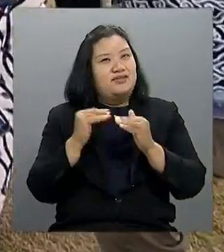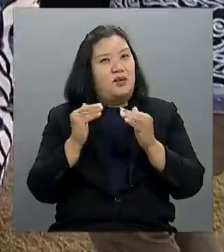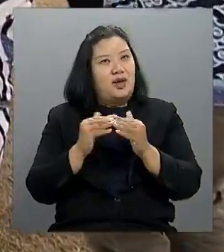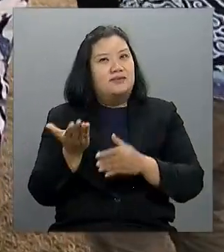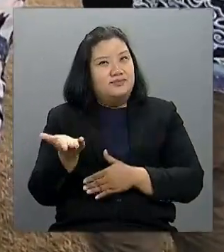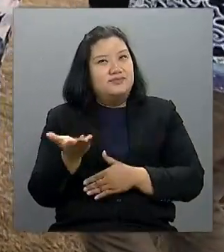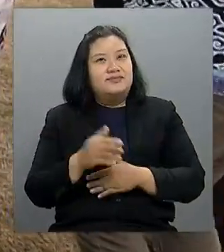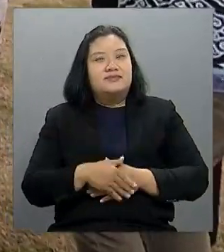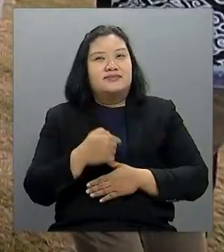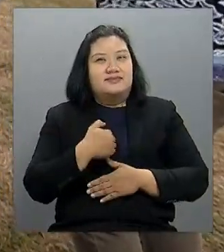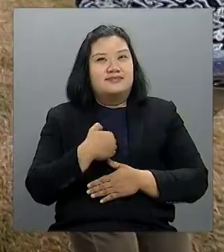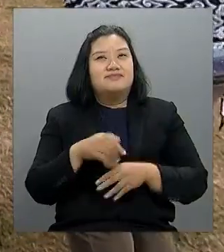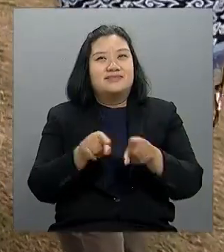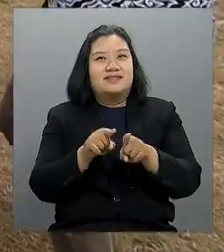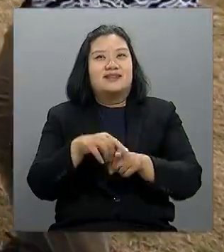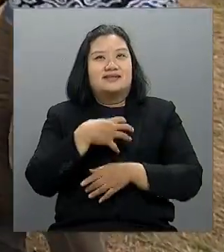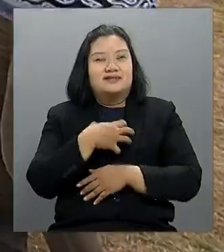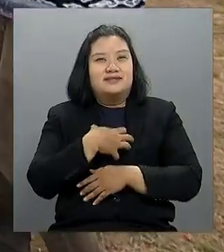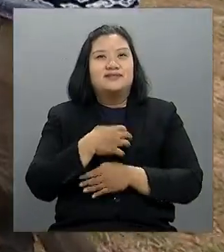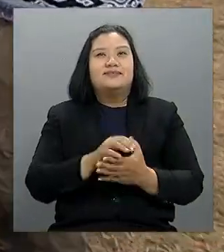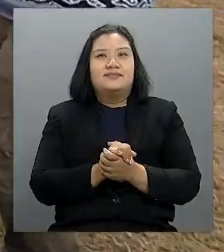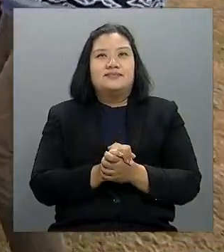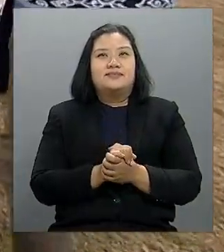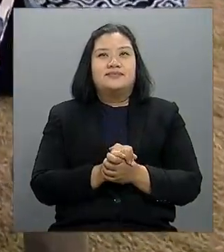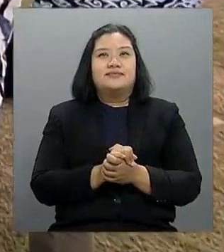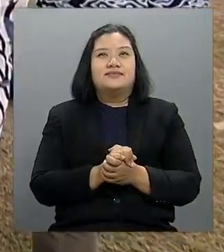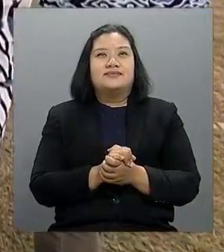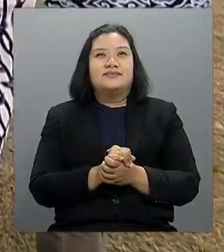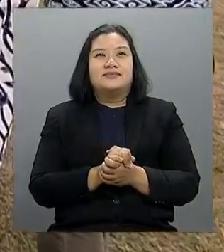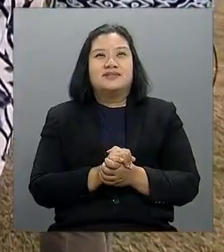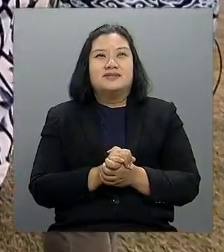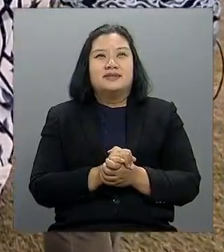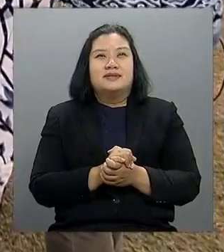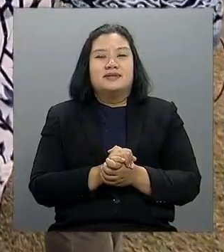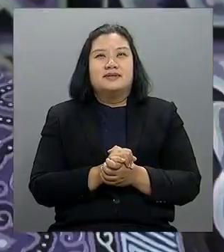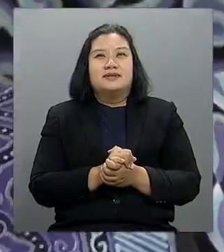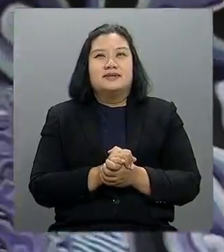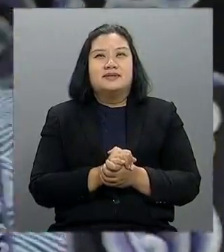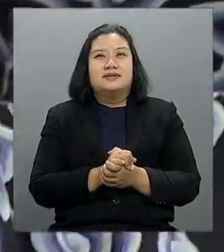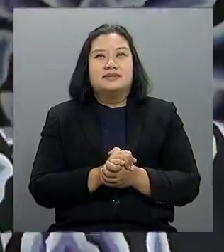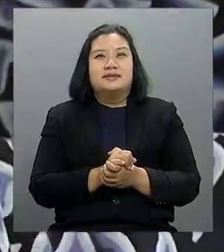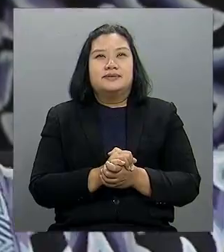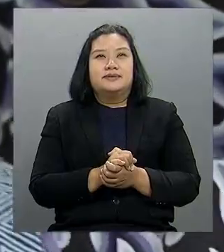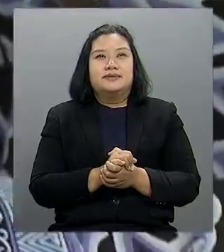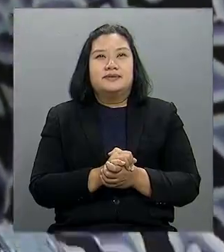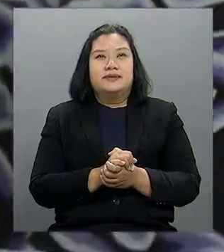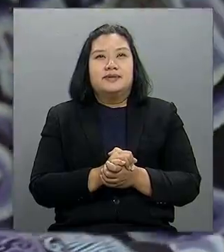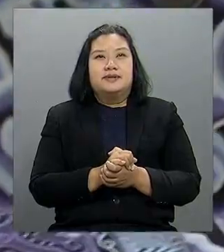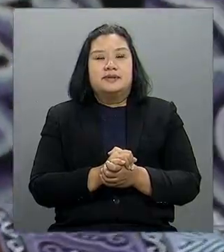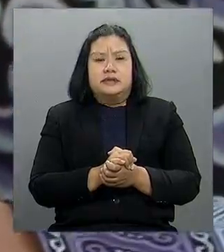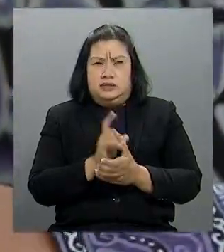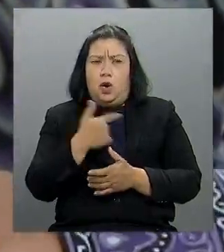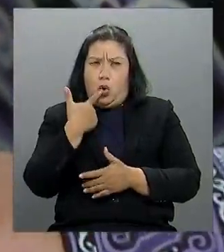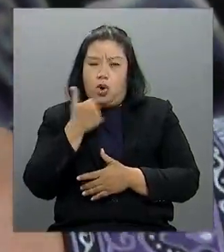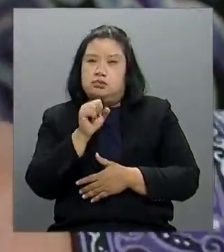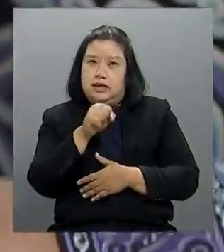บ้างขออนุญาตนะครับท่านนายกครับ นี่เลยค่ะนายกค่ะ นี ่สุดยอดหรือเปล่าคะ เมนูนี้จริงๆนะอร่อยอยู่แล้วแต่อร่อย